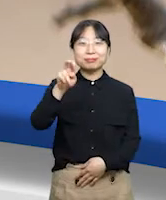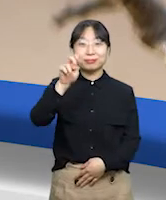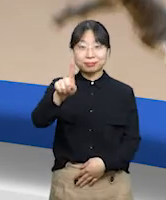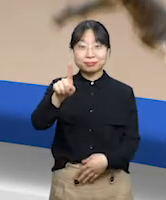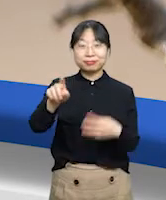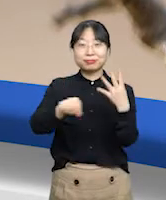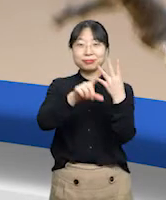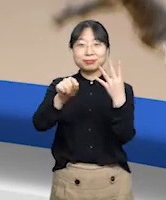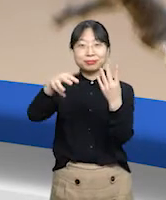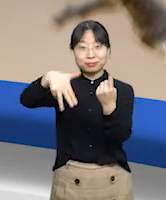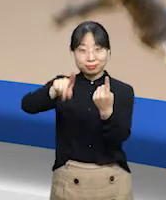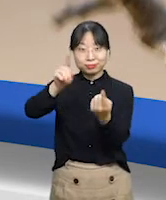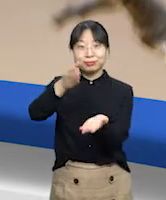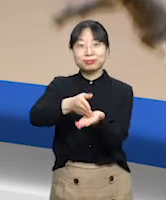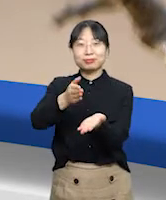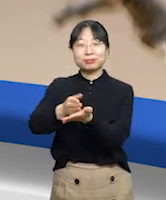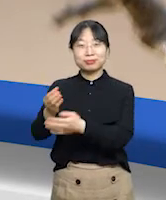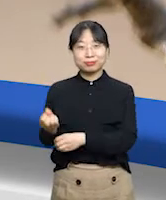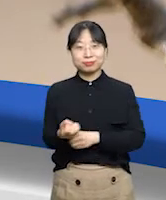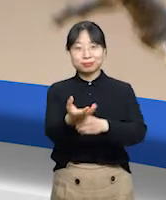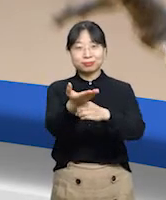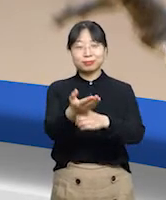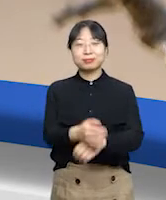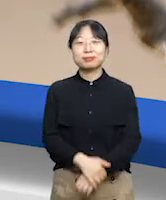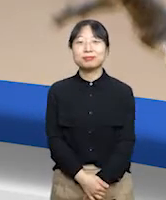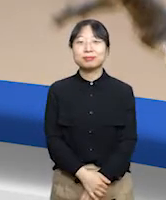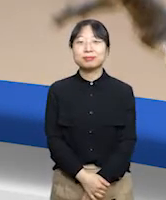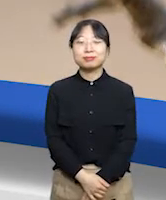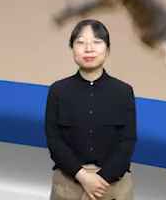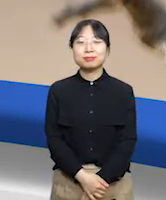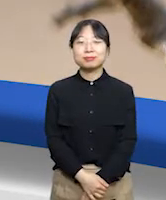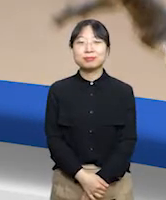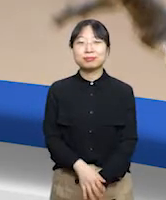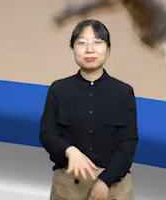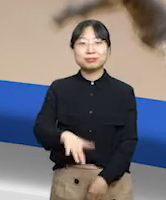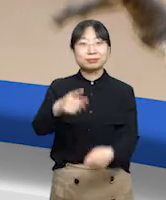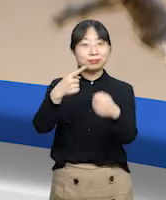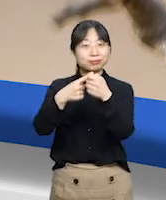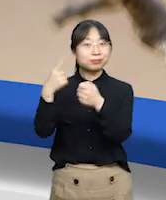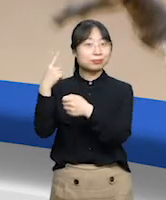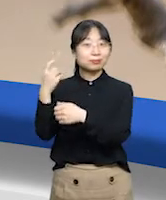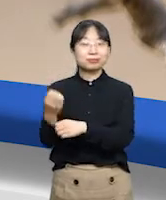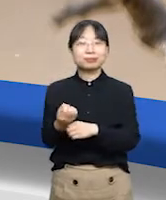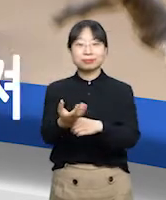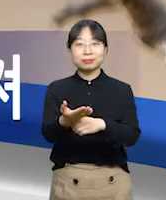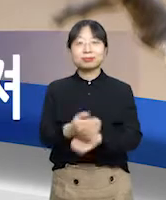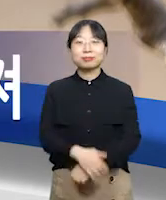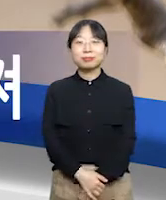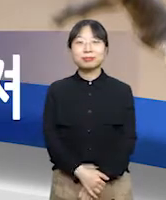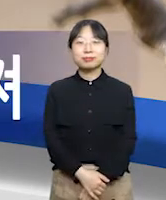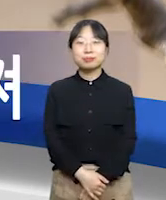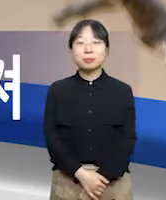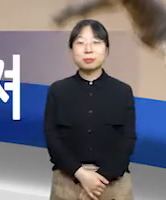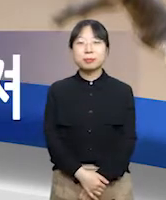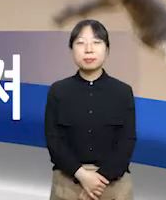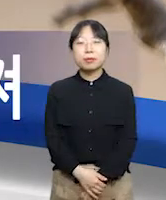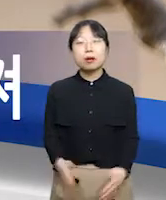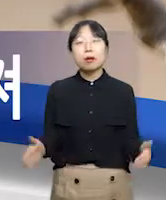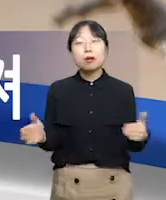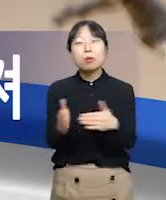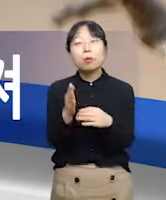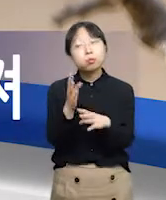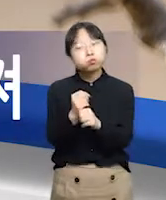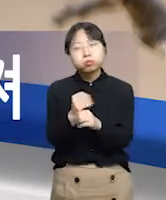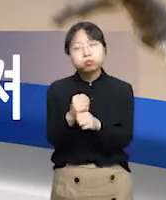마음으로 2021년 4월 1차 의왕시정 뉴스를 전해드리겠습니다. 먼저 첫 소식입니다. 언제